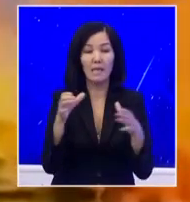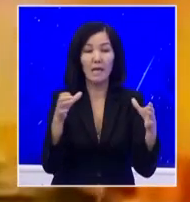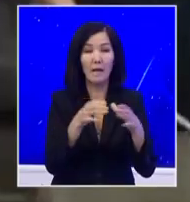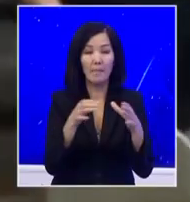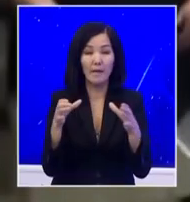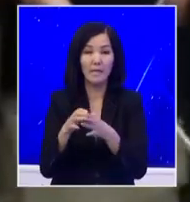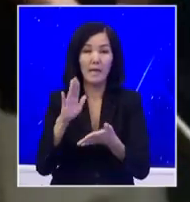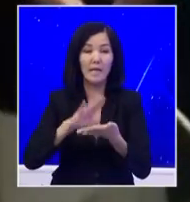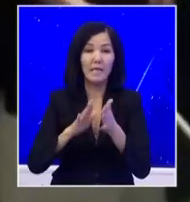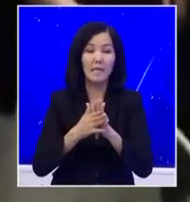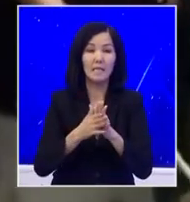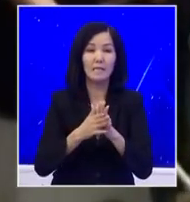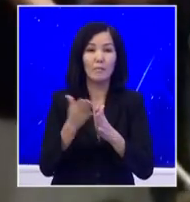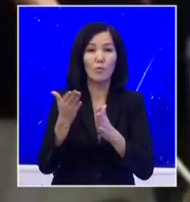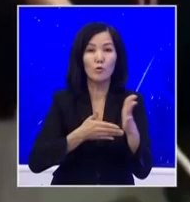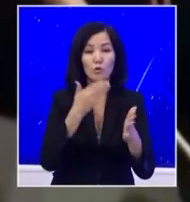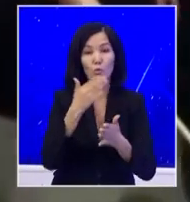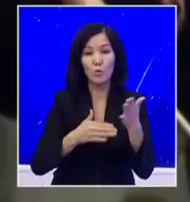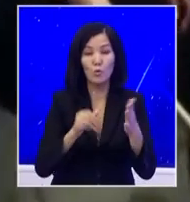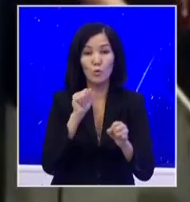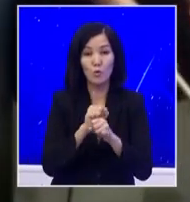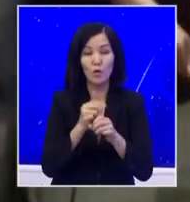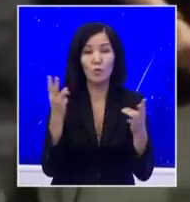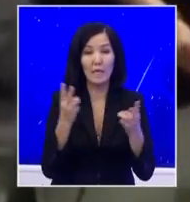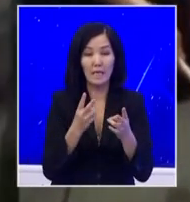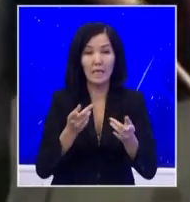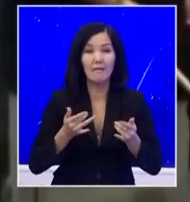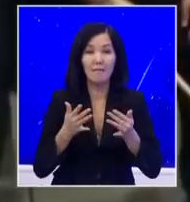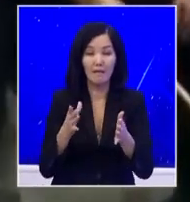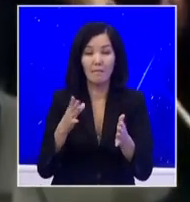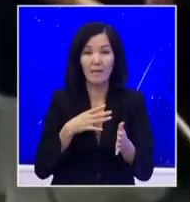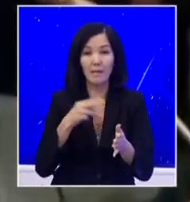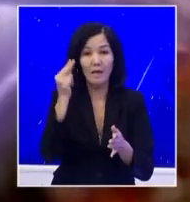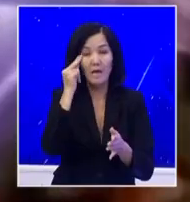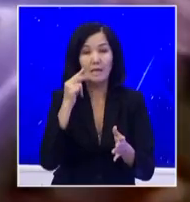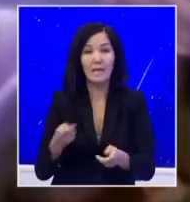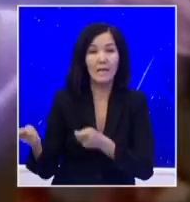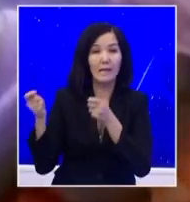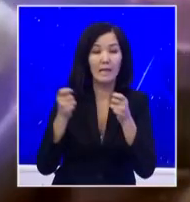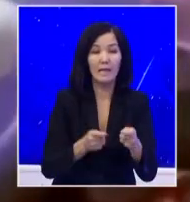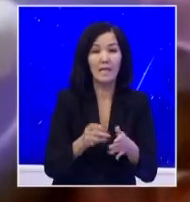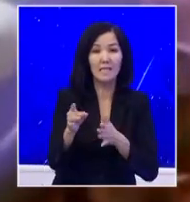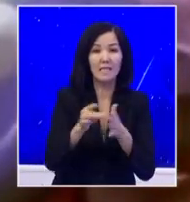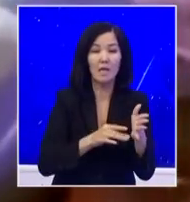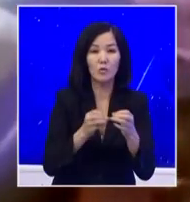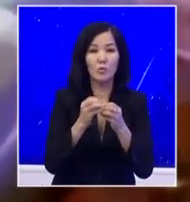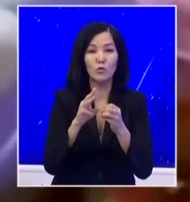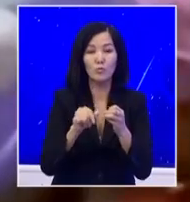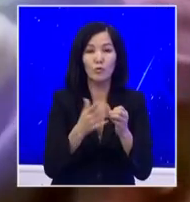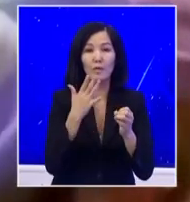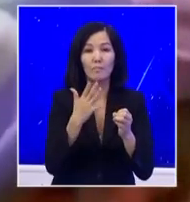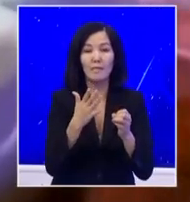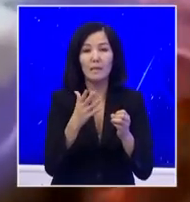жасалған келісімшарттарды жоюға шақырады. Мұндағылар хан елінен әкелінетін өнімдер көлемін енді бірден 13,5